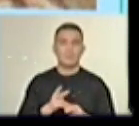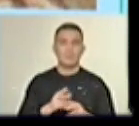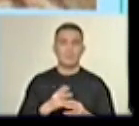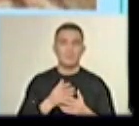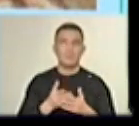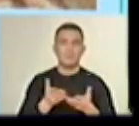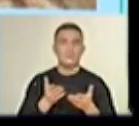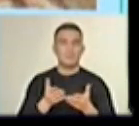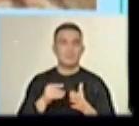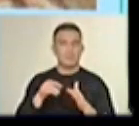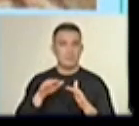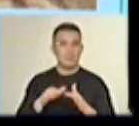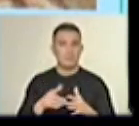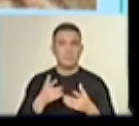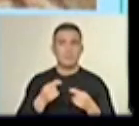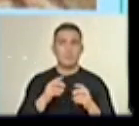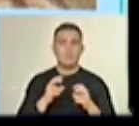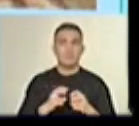или у колодца?